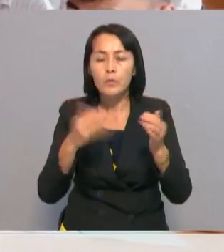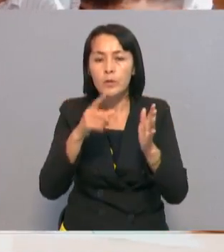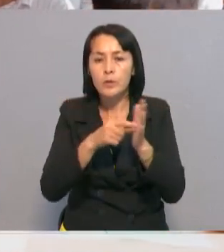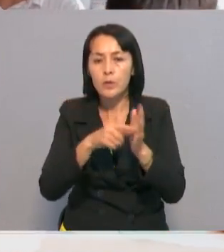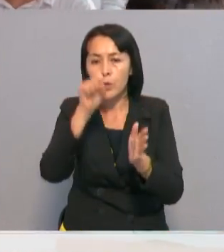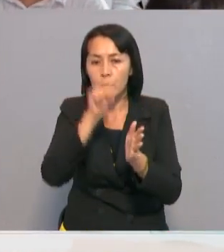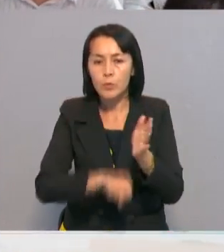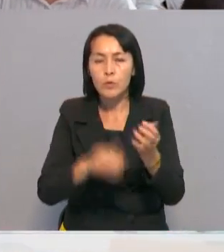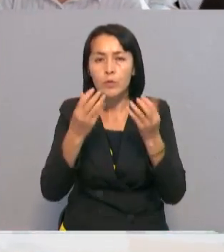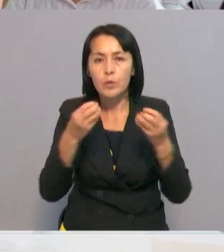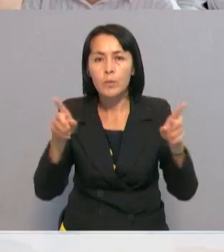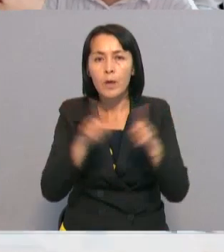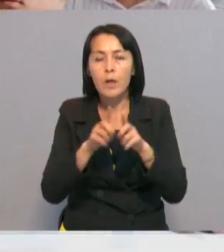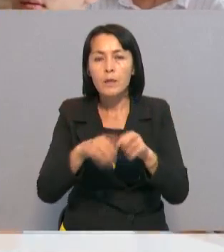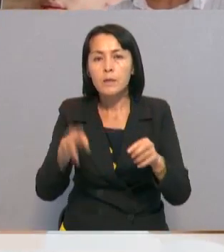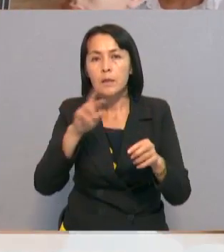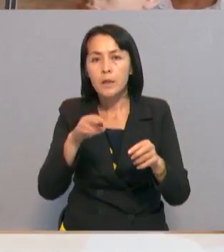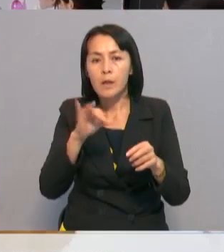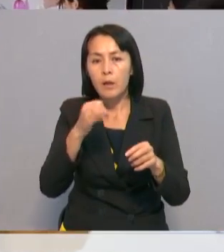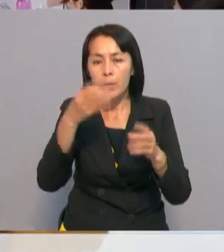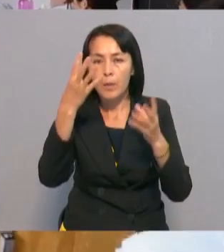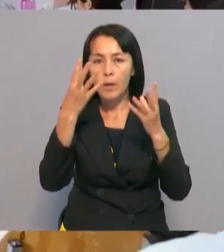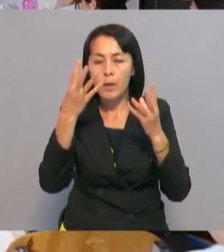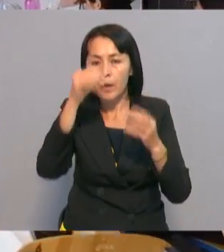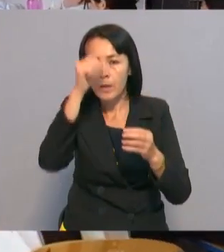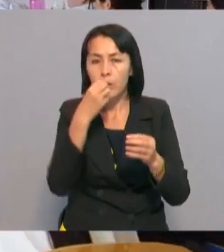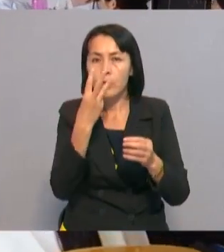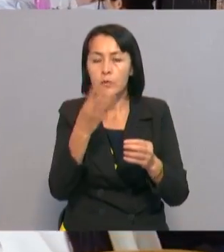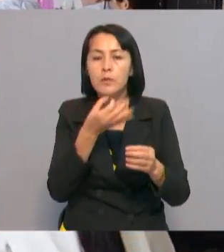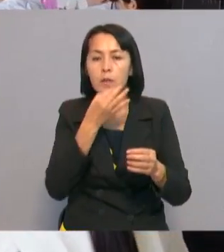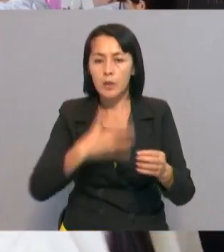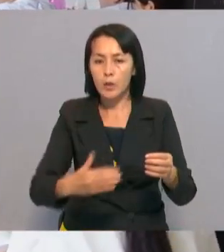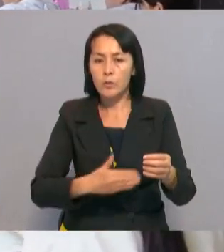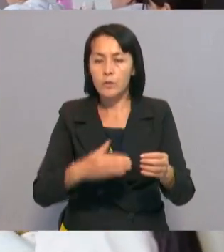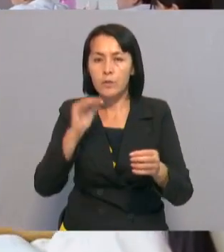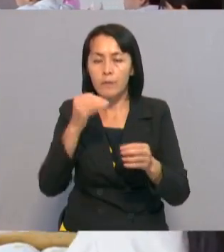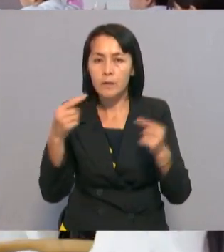7-і суицид. Сонымен бірге қаңтар-мамыр аралығында 3 ерте жүктілік фактісі